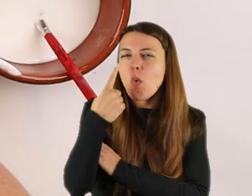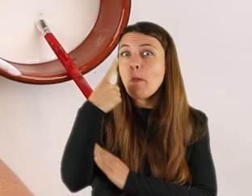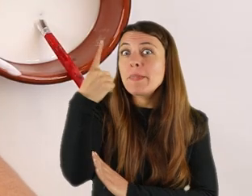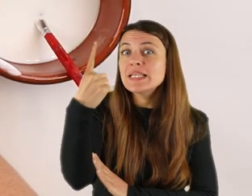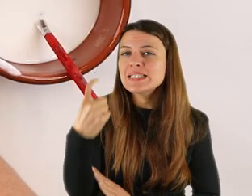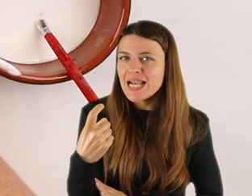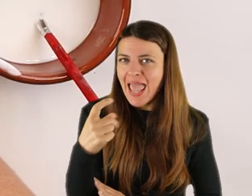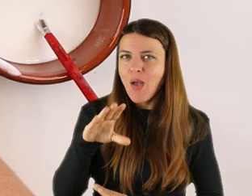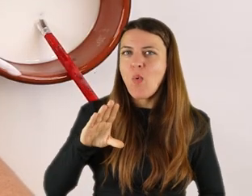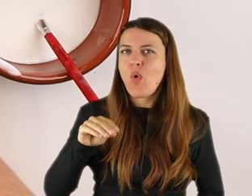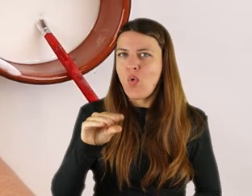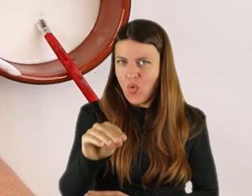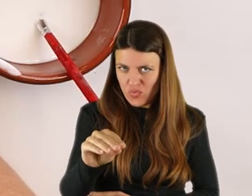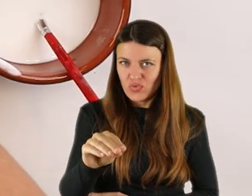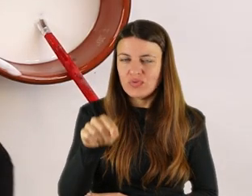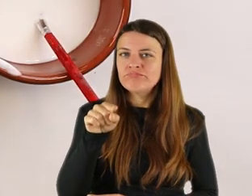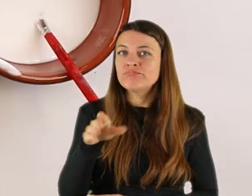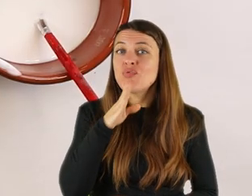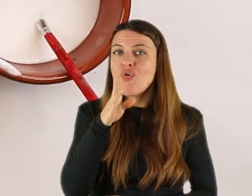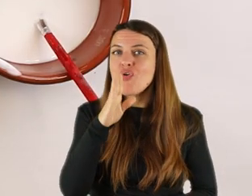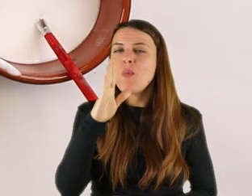amb el gos», es troba a Pompeia.